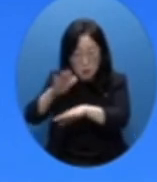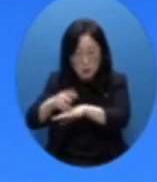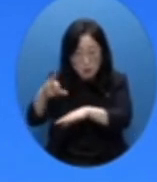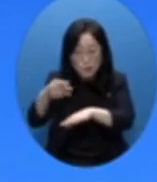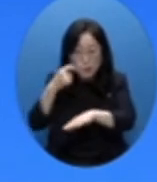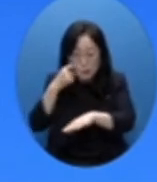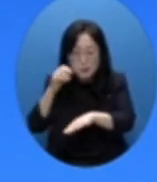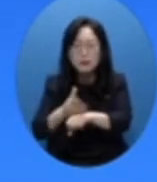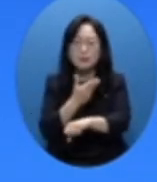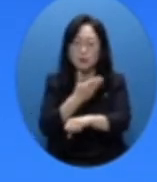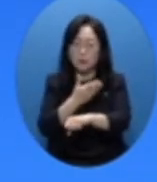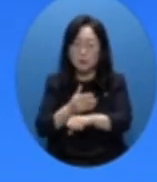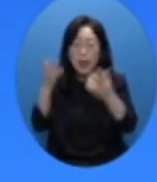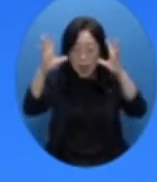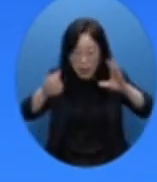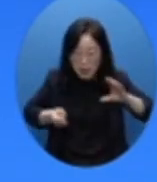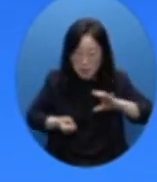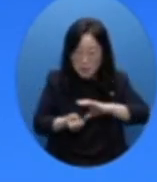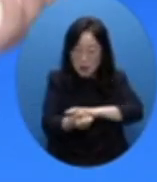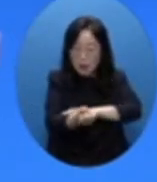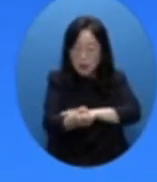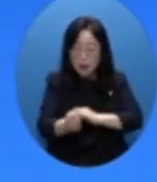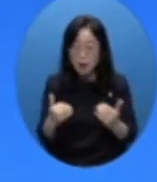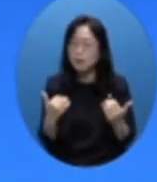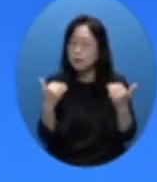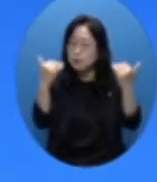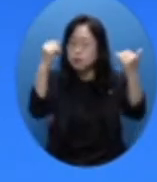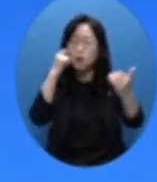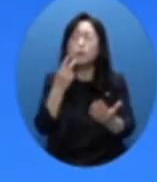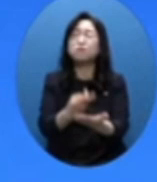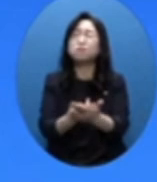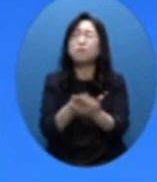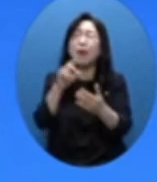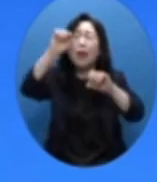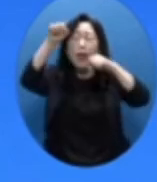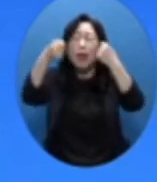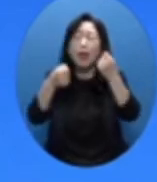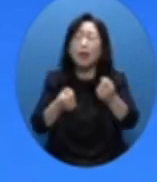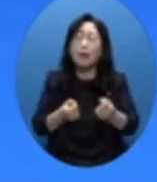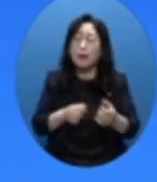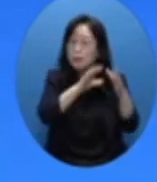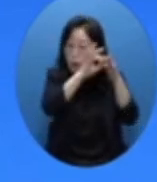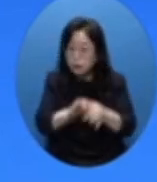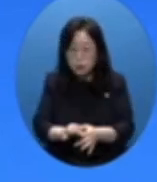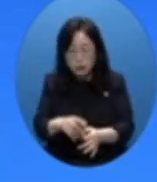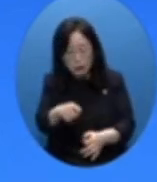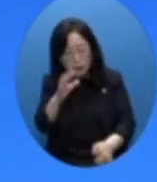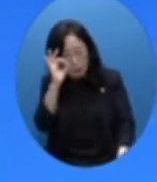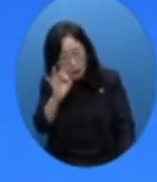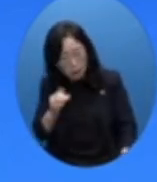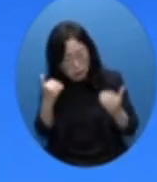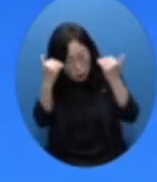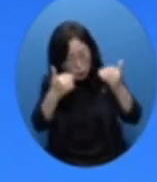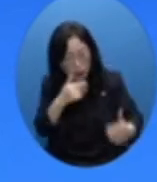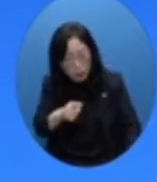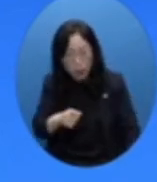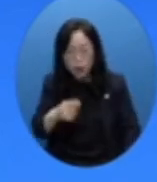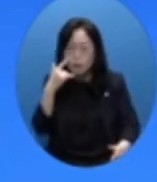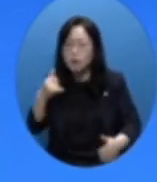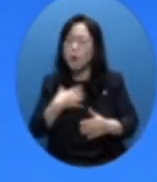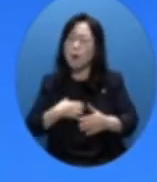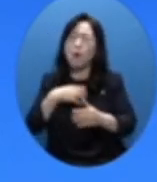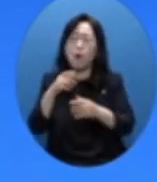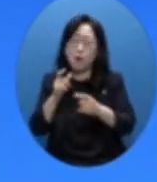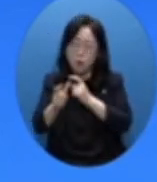것입니다 아이가 태어나서 자라 전부터 놈아 있으면 그 부모의 귀 심히 얼마나 크게 씁니까 우리의 수비 됐는데